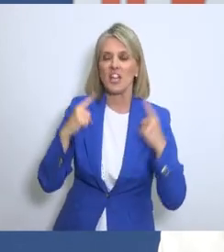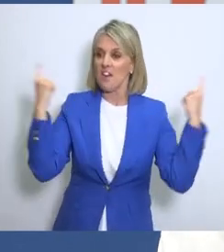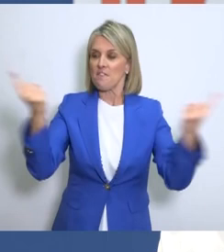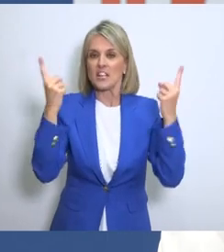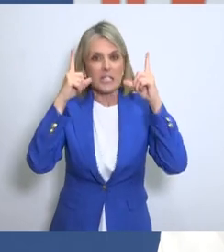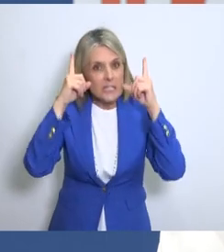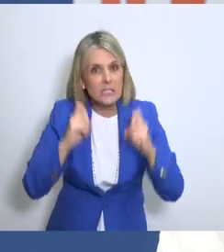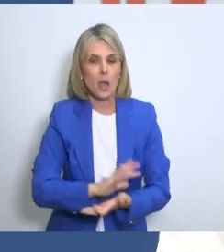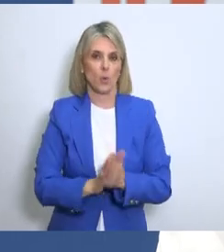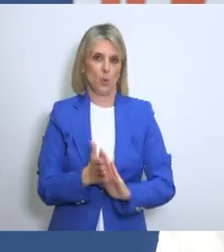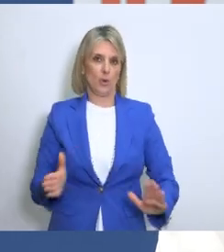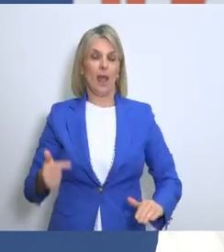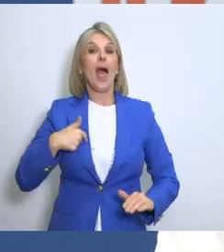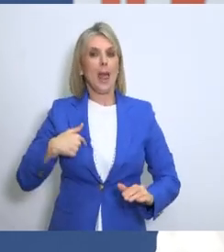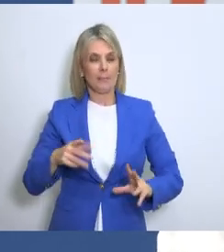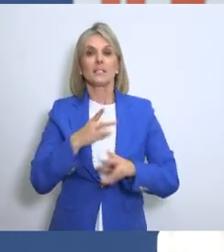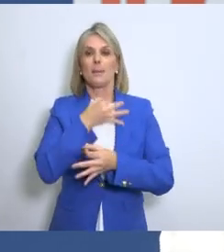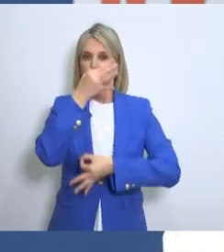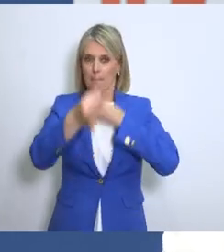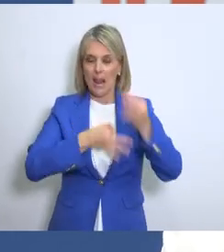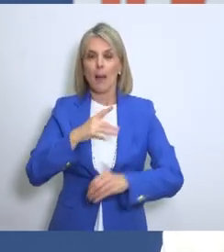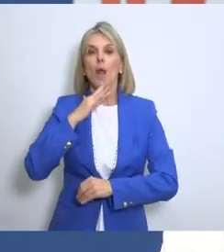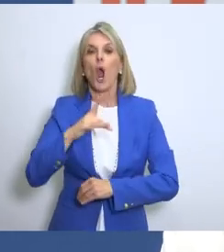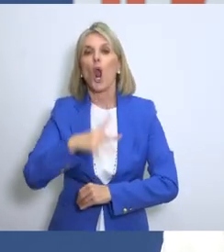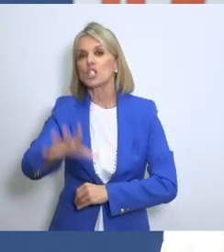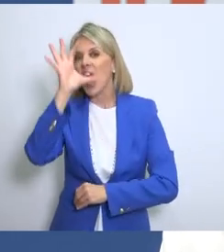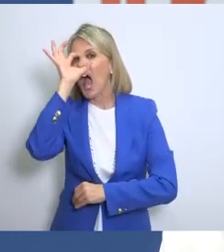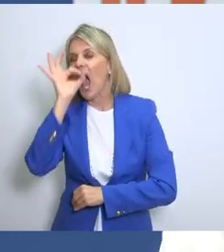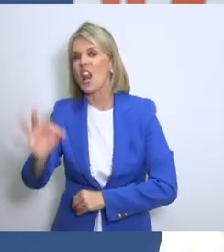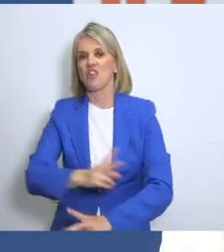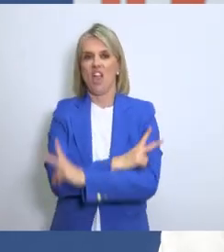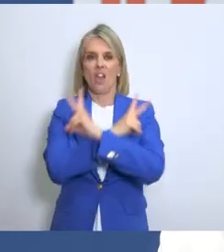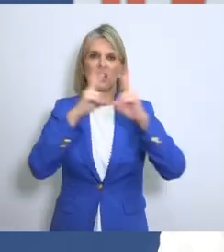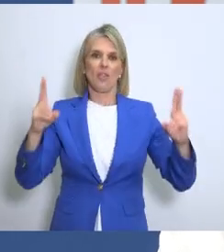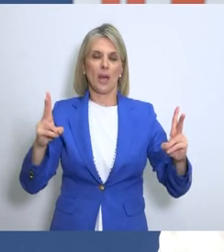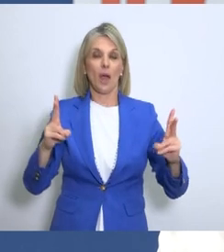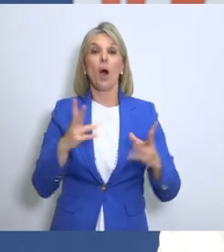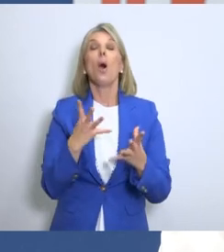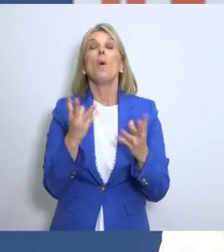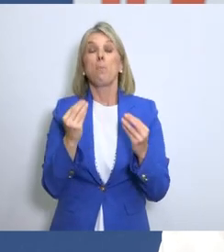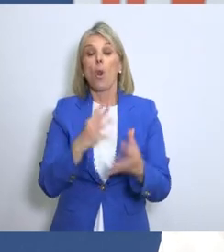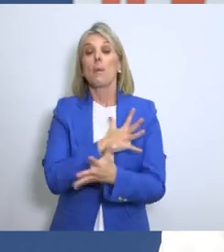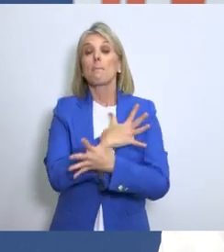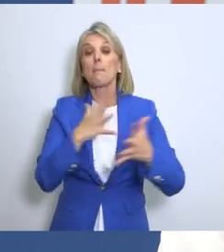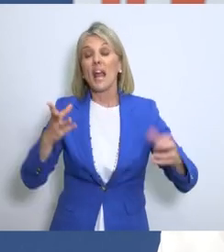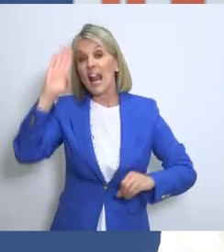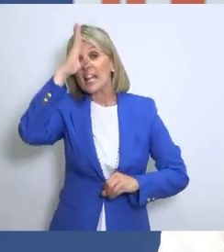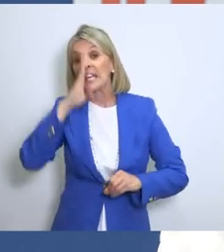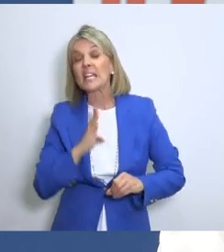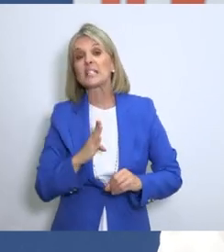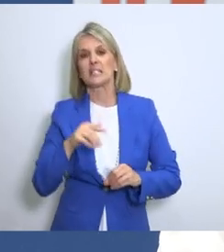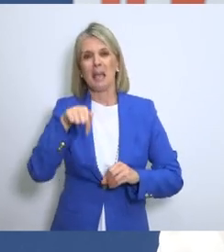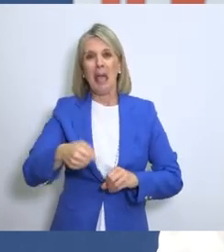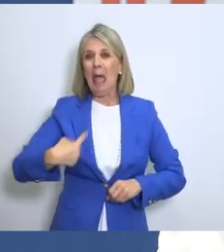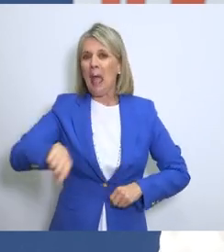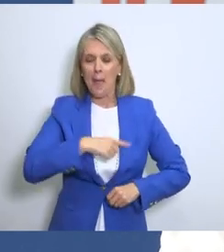Η ΟΚΔΕ μιλάει τη γλώσσα της αλήθειας. Η κρίση του συστήματος είναι τόσο μεγάλη που για όλους εμάς, τους εργαζόμενους, τα φτωχά